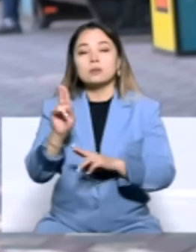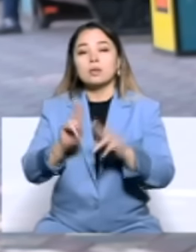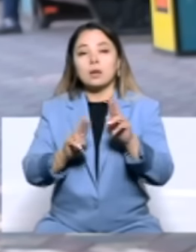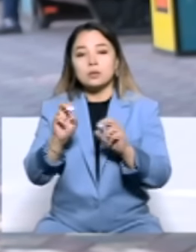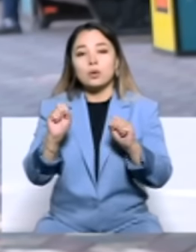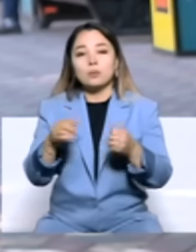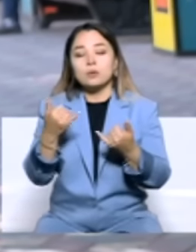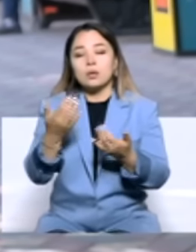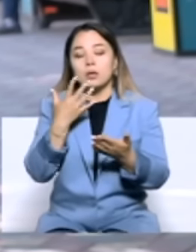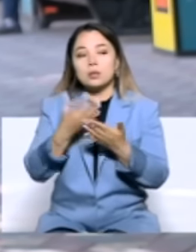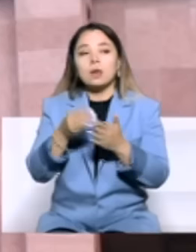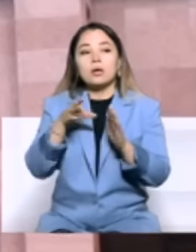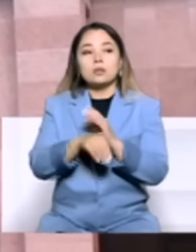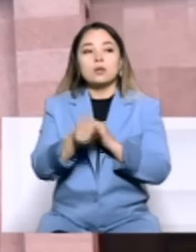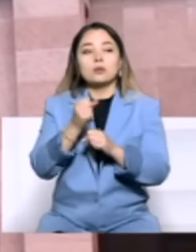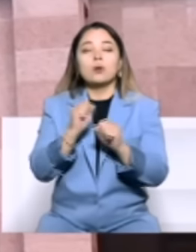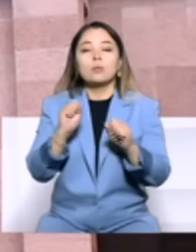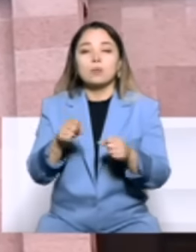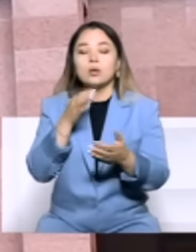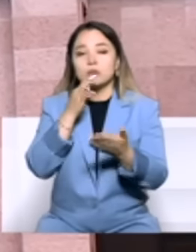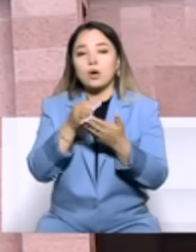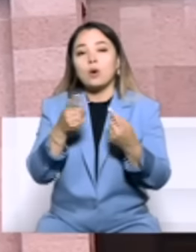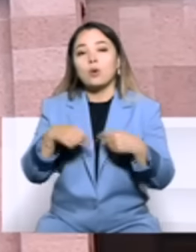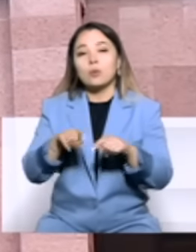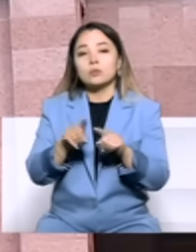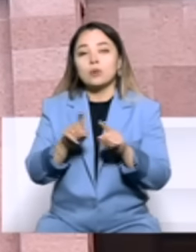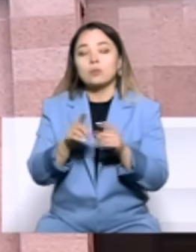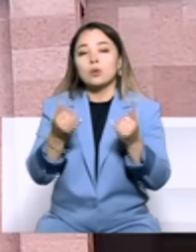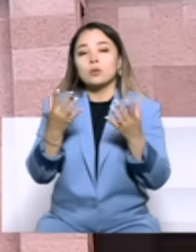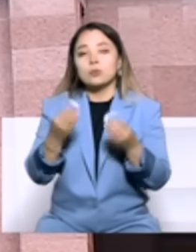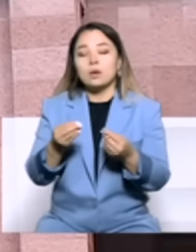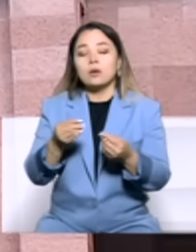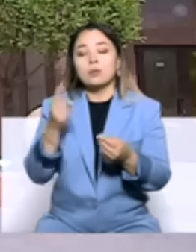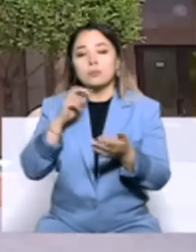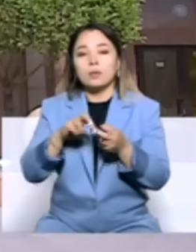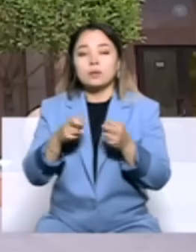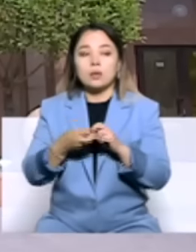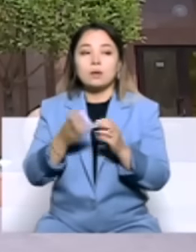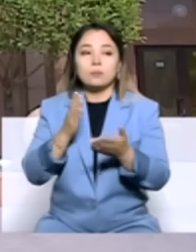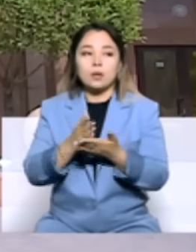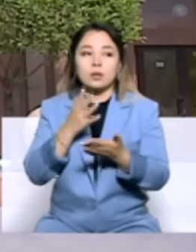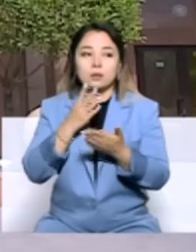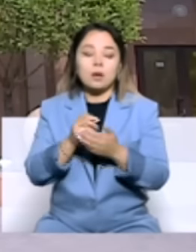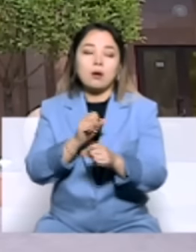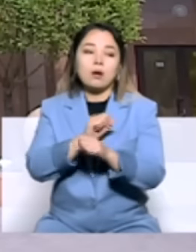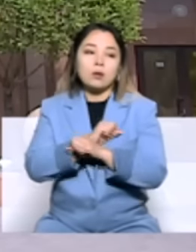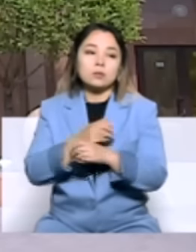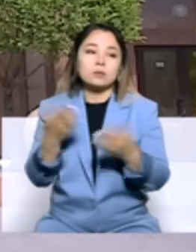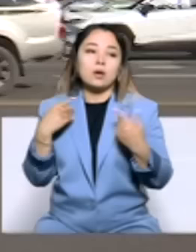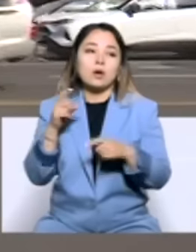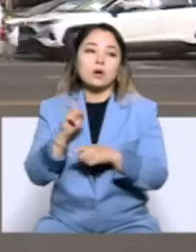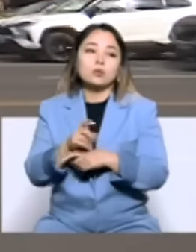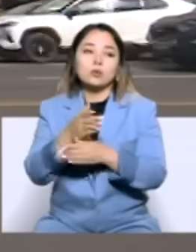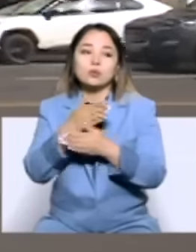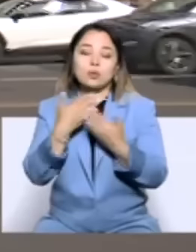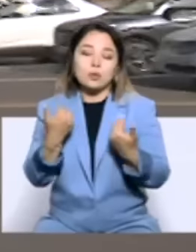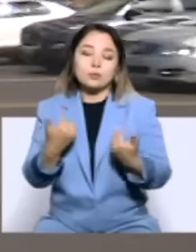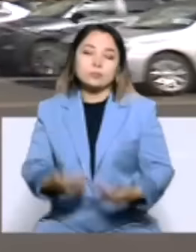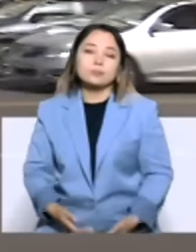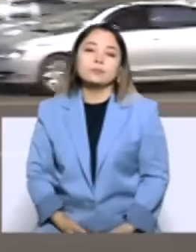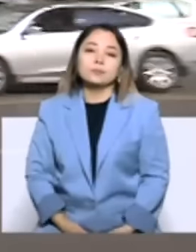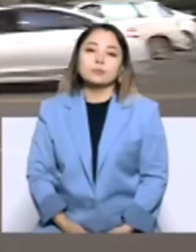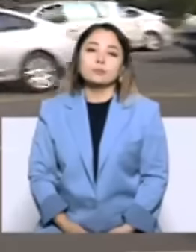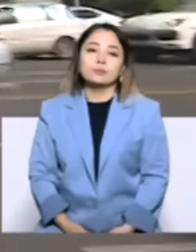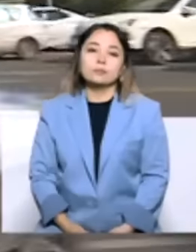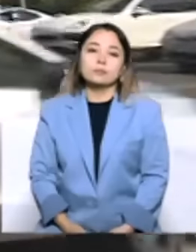тәсілдерді мүмкін енгізуіміз шығар. Жауапты орган бұған бүгіннен бас қатырып отыр ма? Каникул деп қол қусырып жатпаған шығар. Данияр